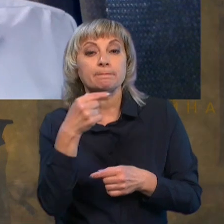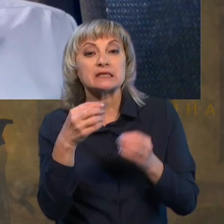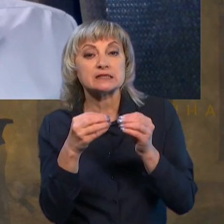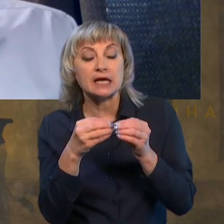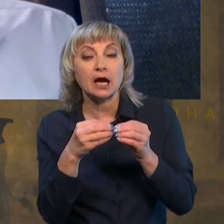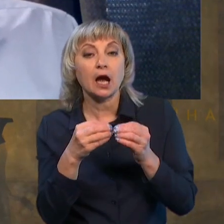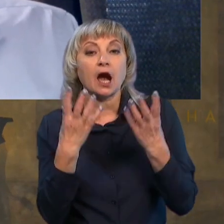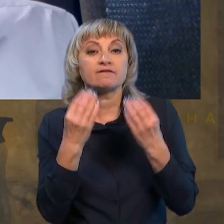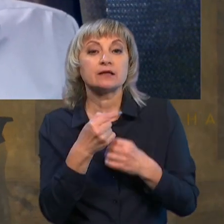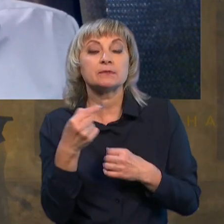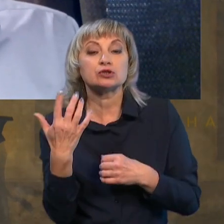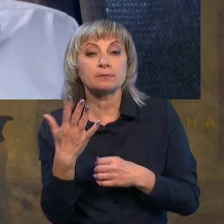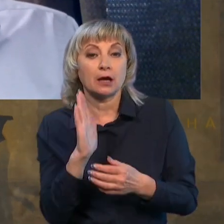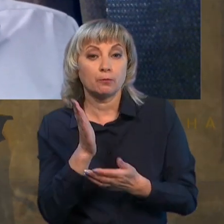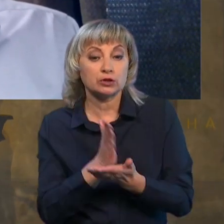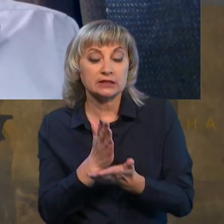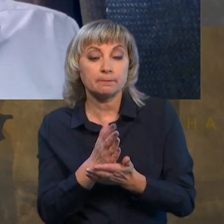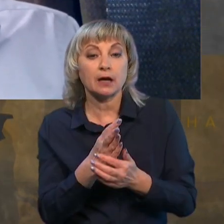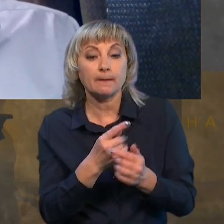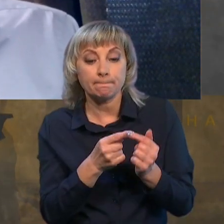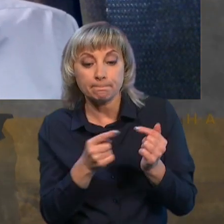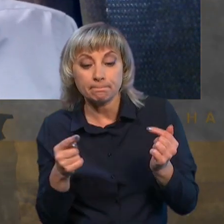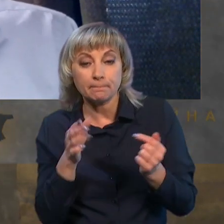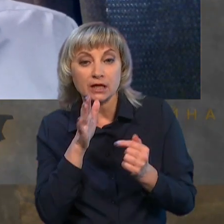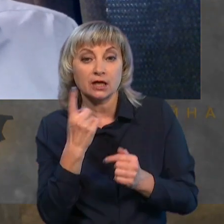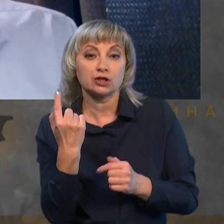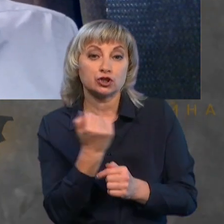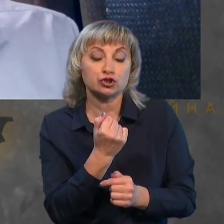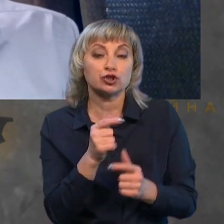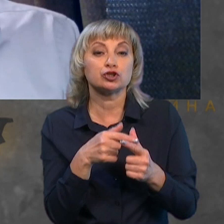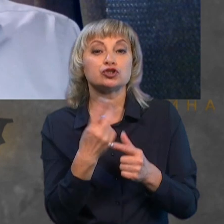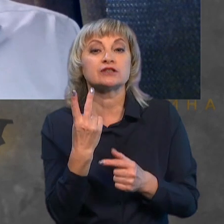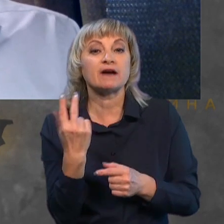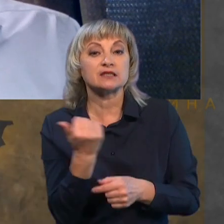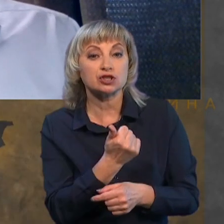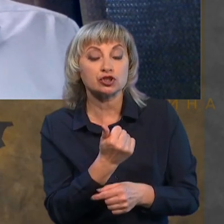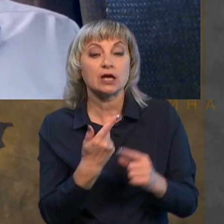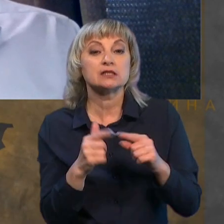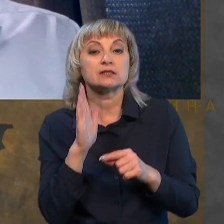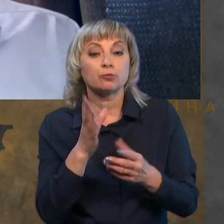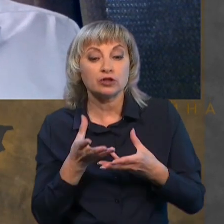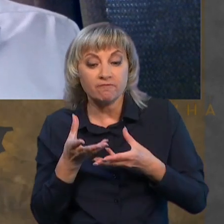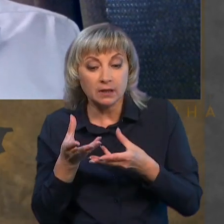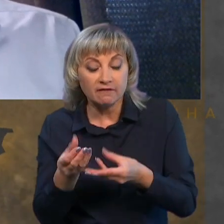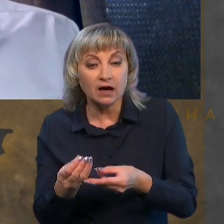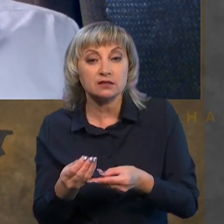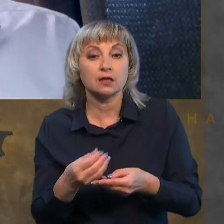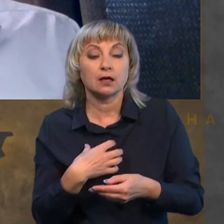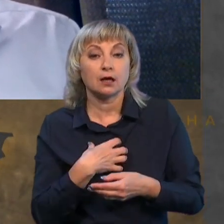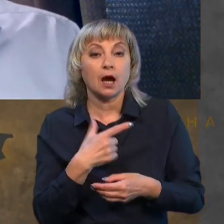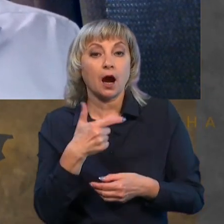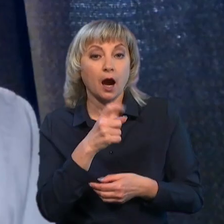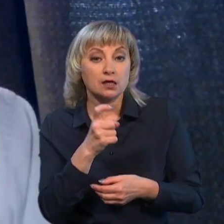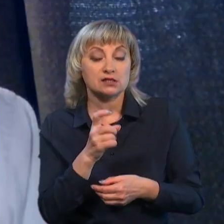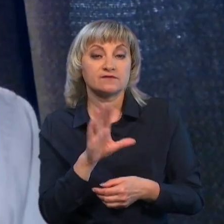наприклад, мінус 5. І вона буде триматись там якийсь період, там тиждень, наприклад, чи два тижні. Тобто це буде впливати. Ключовий фактор. Газ, все